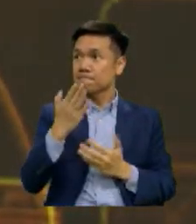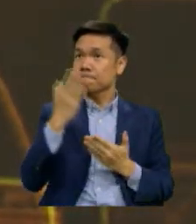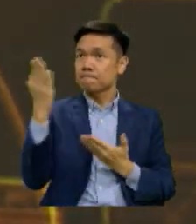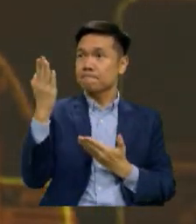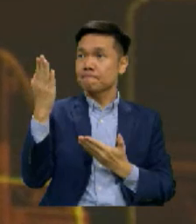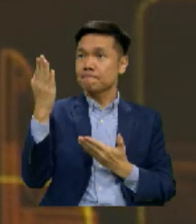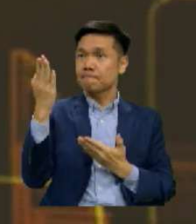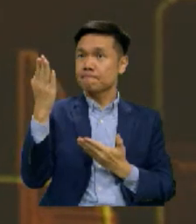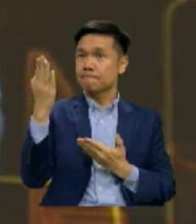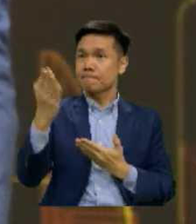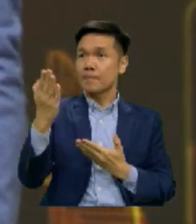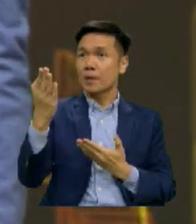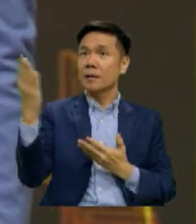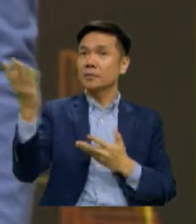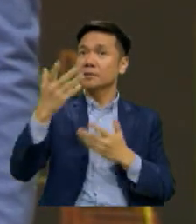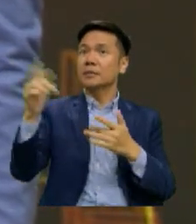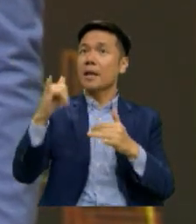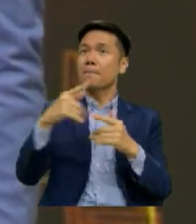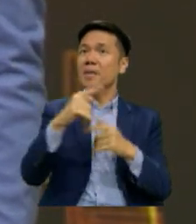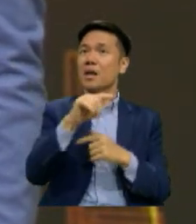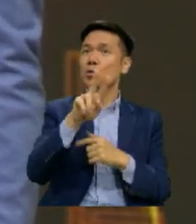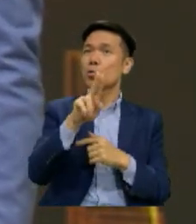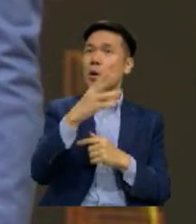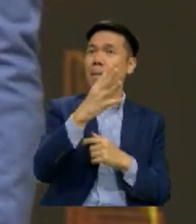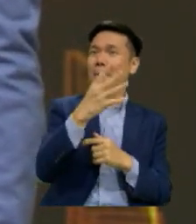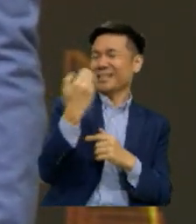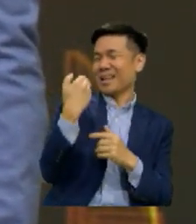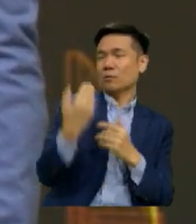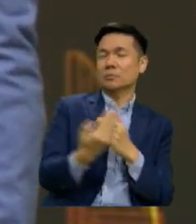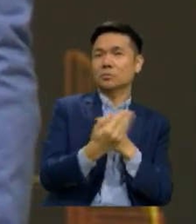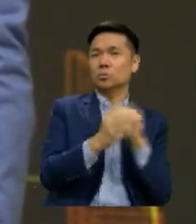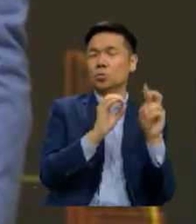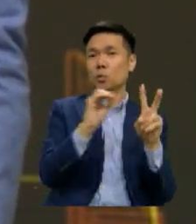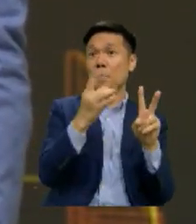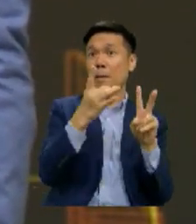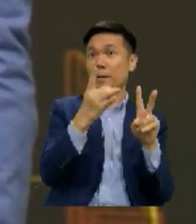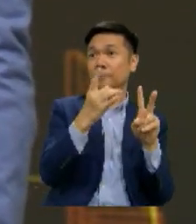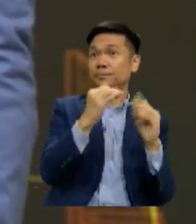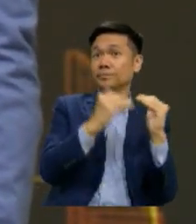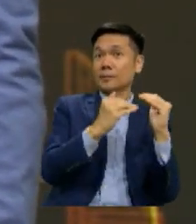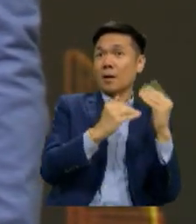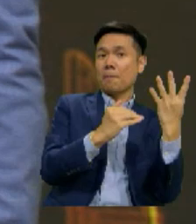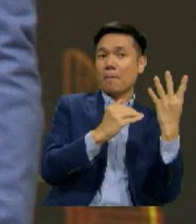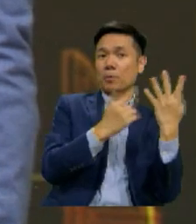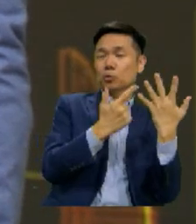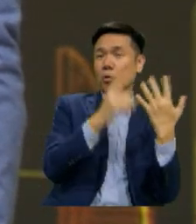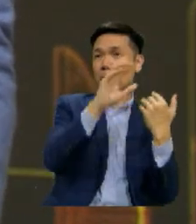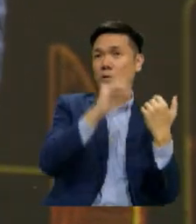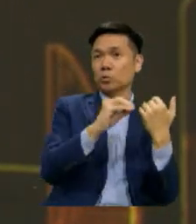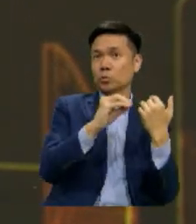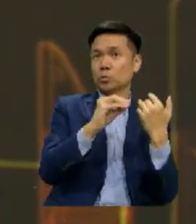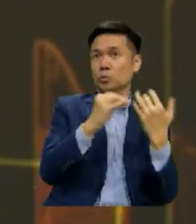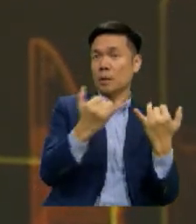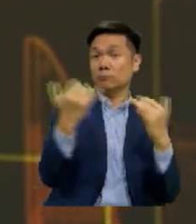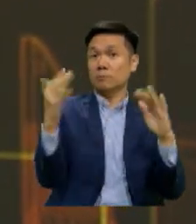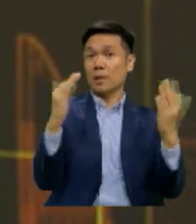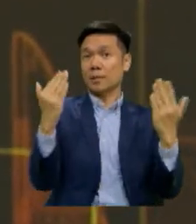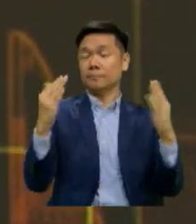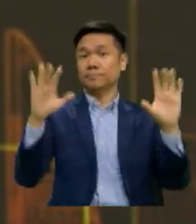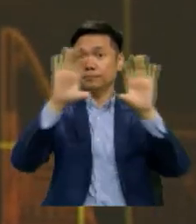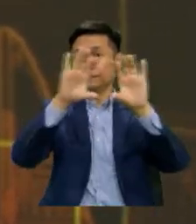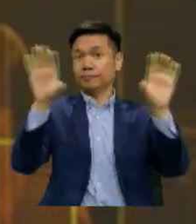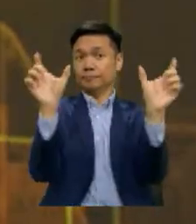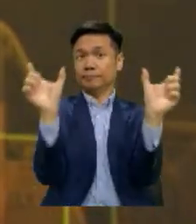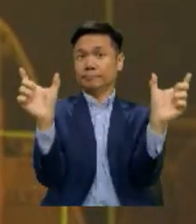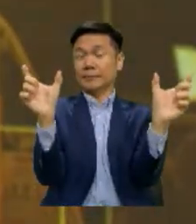12 setengah hari Nah dibandingkan dengan Viar ke-14 pada tahun 2018 jumlahnya adalah 4700 kita bandingkan